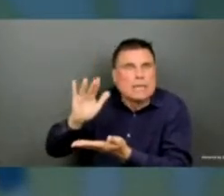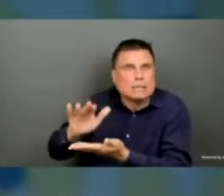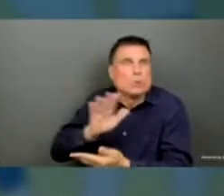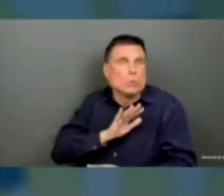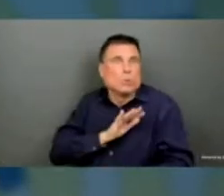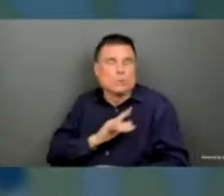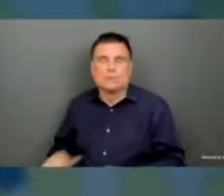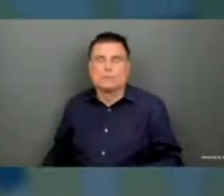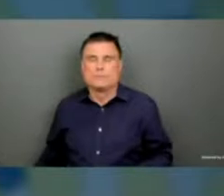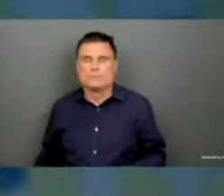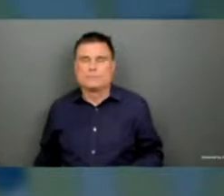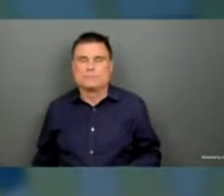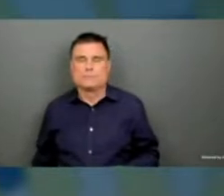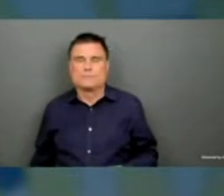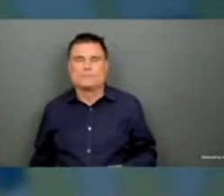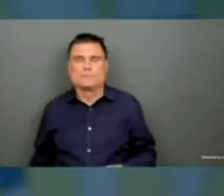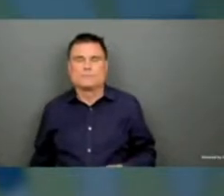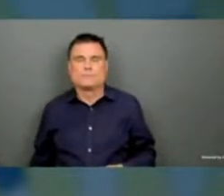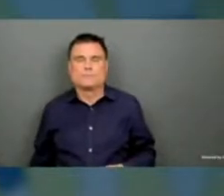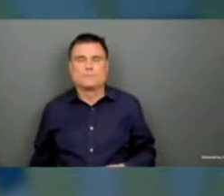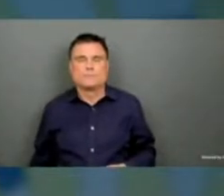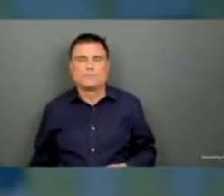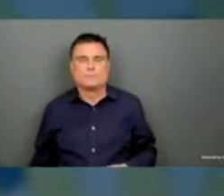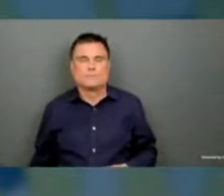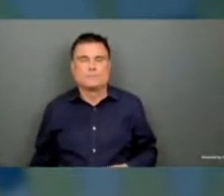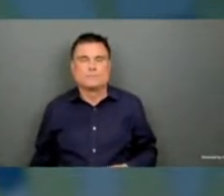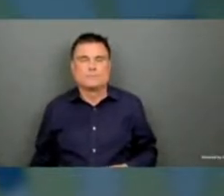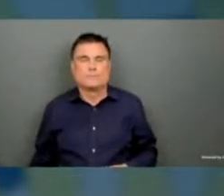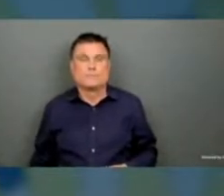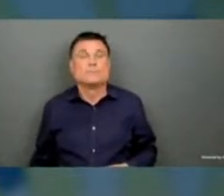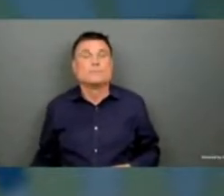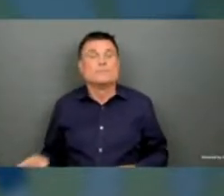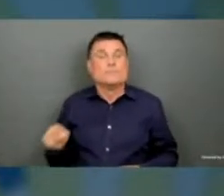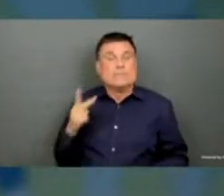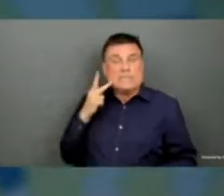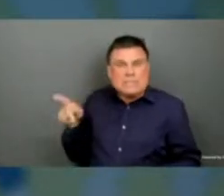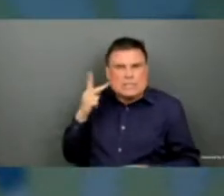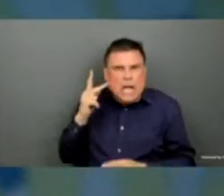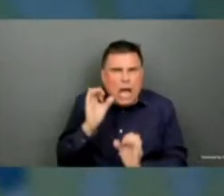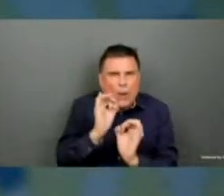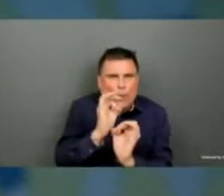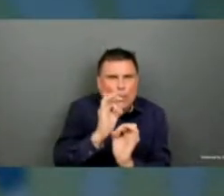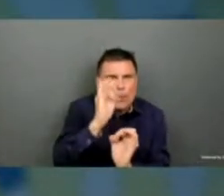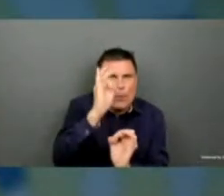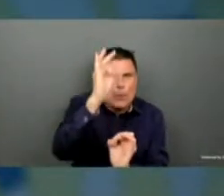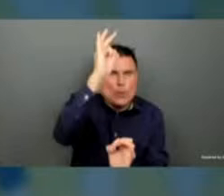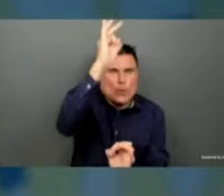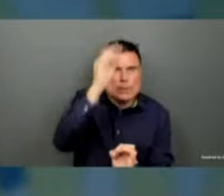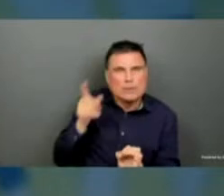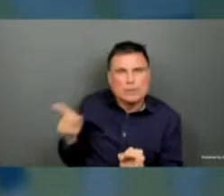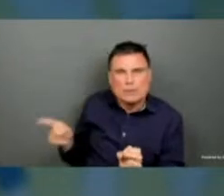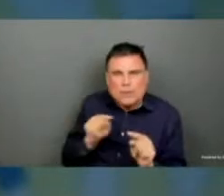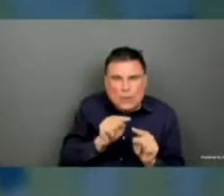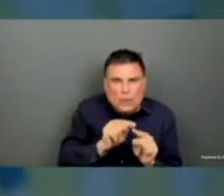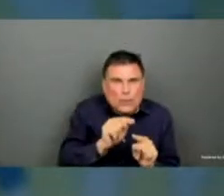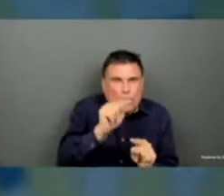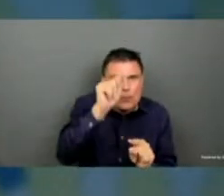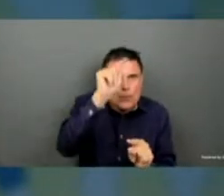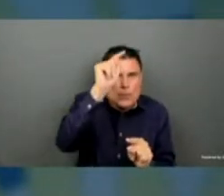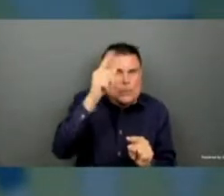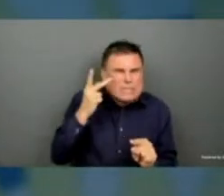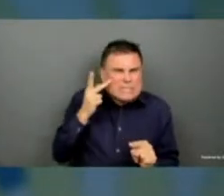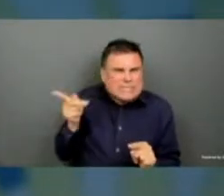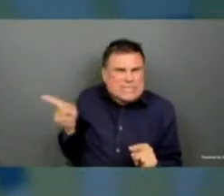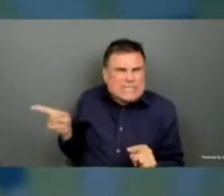深这个是6月1号到6月7号所有的这个热点地区